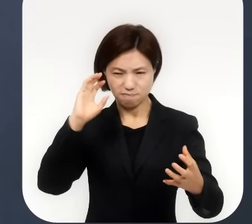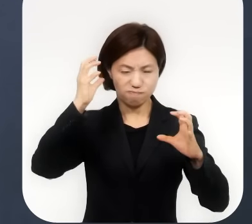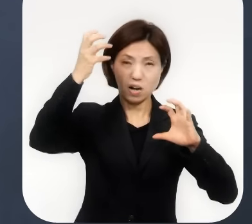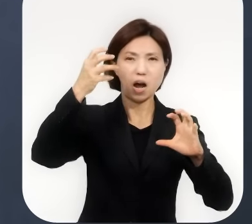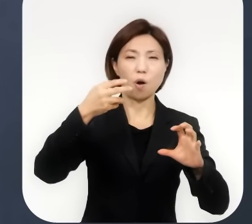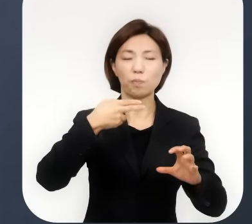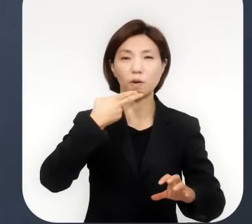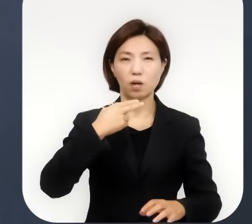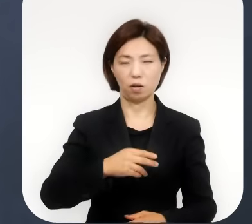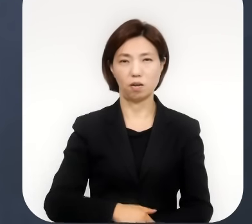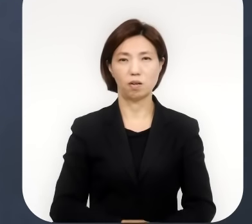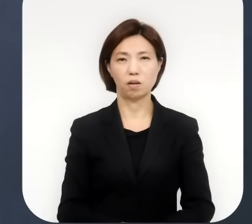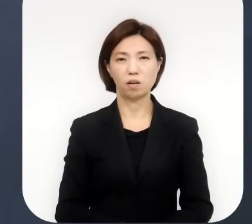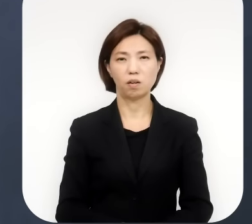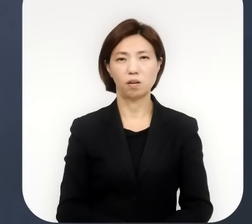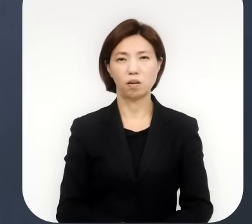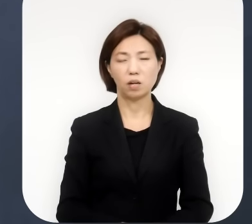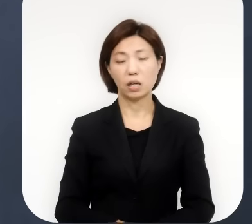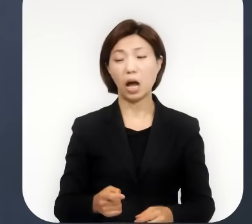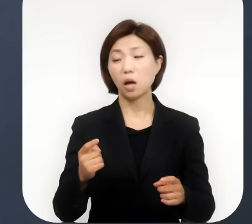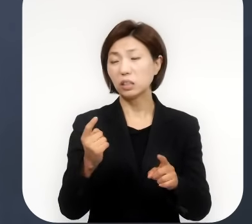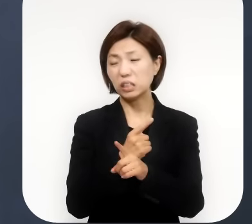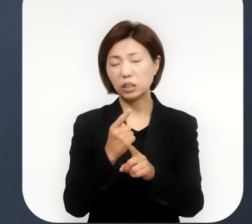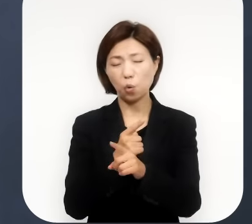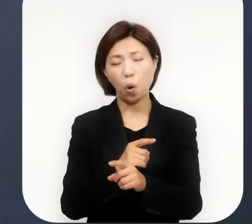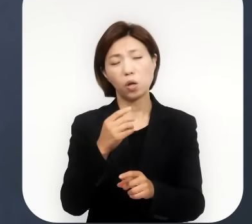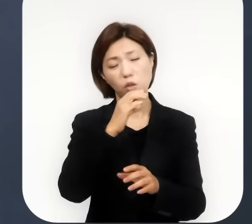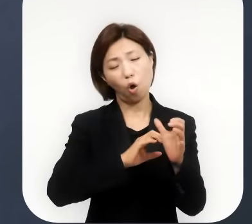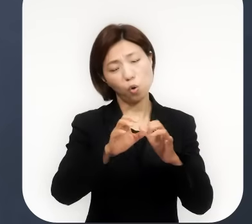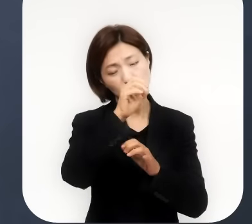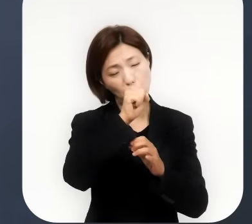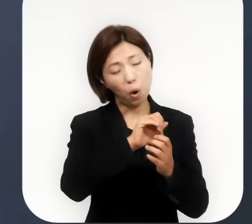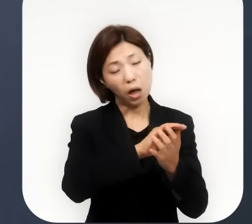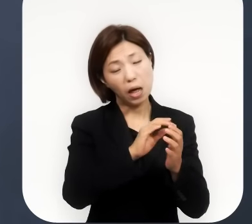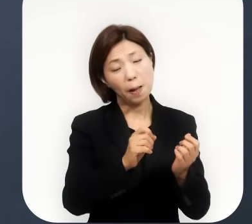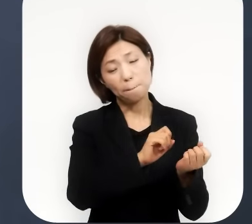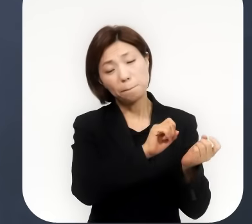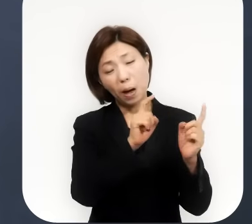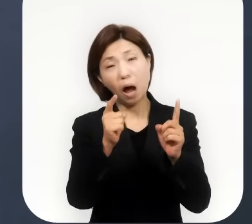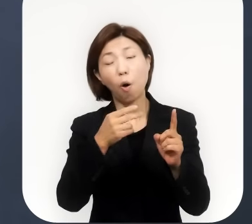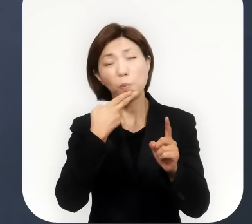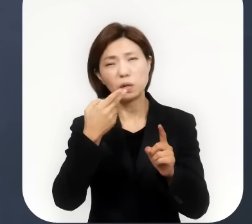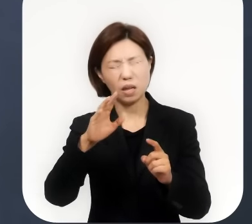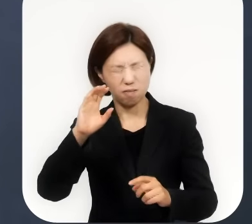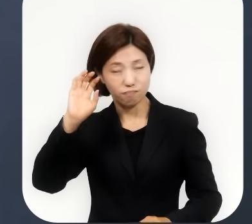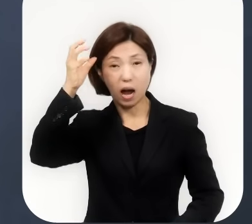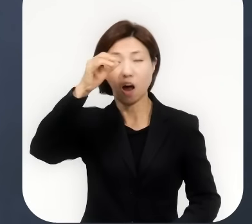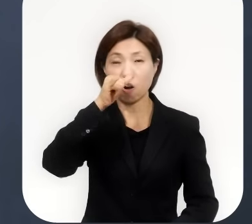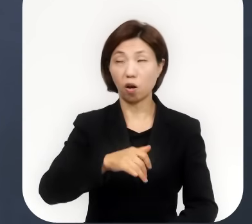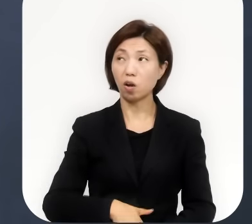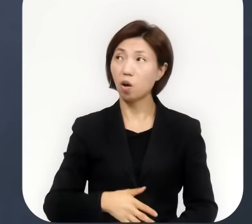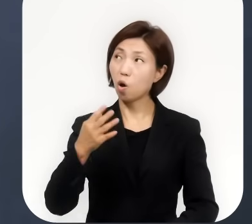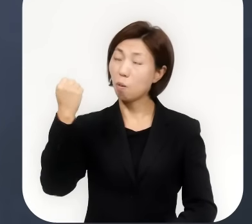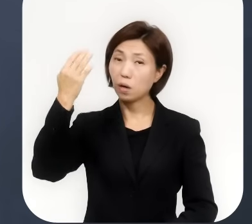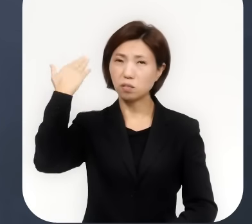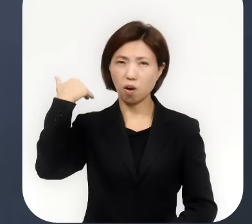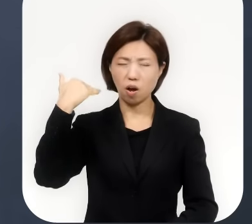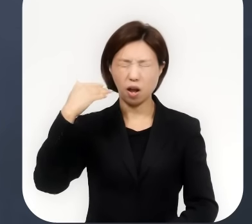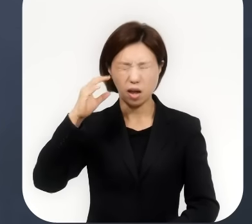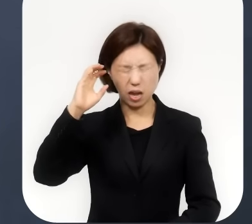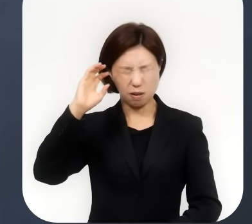발작은 아해요 발짝 그러니까 요번에이 저 정신 질환을 안고 있는 사람들이